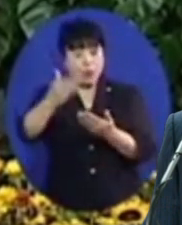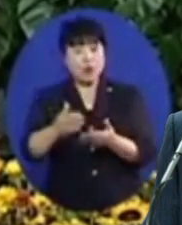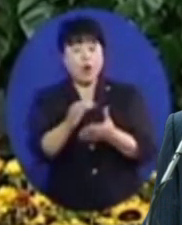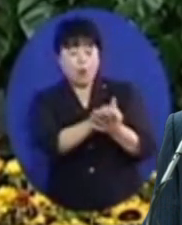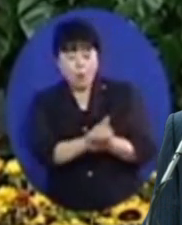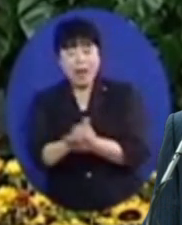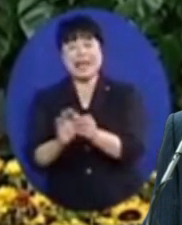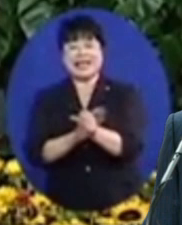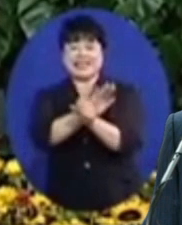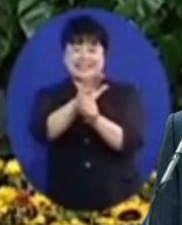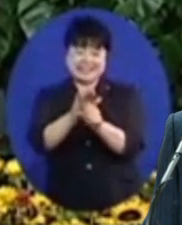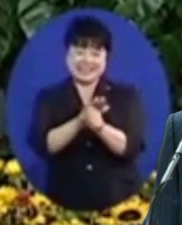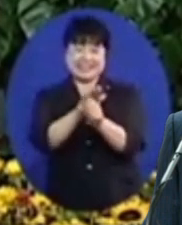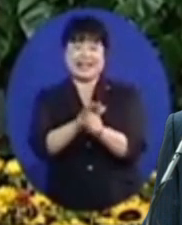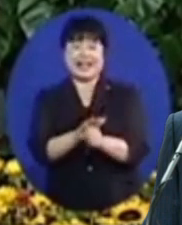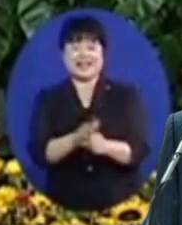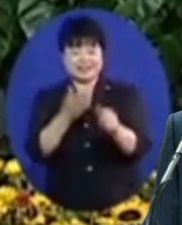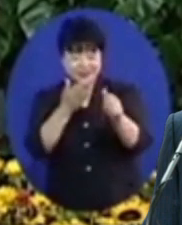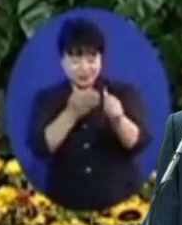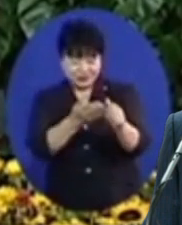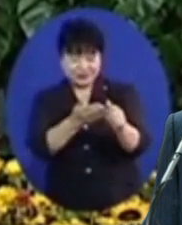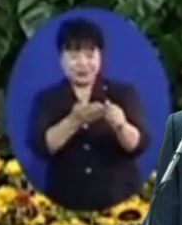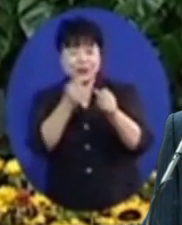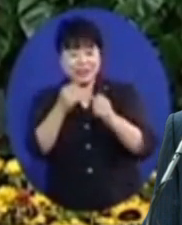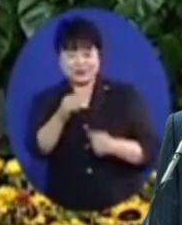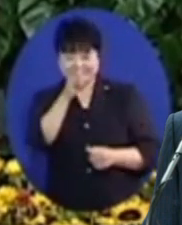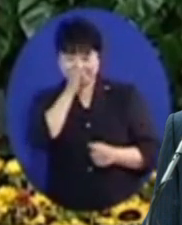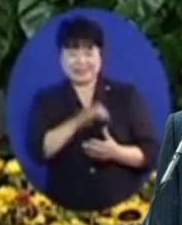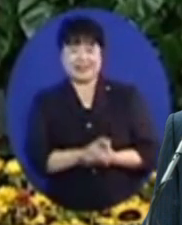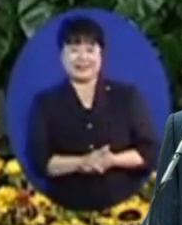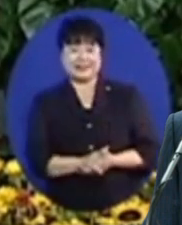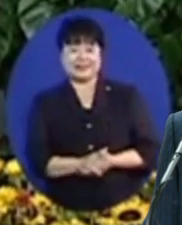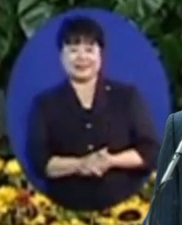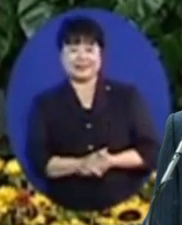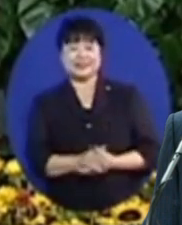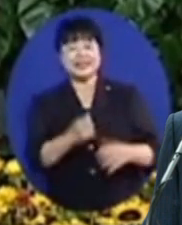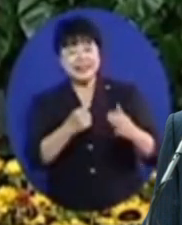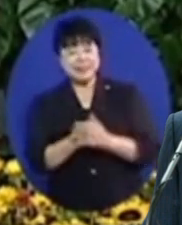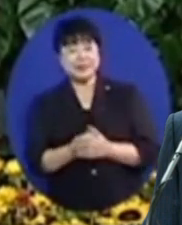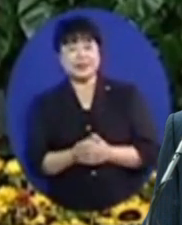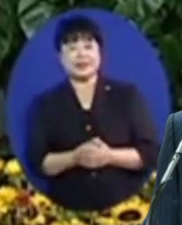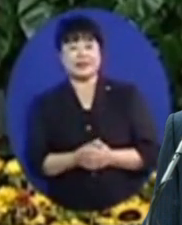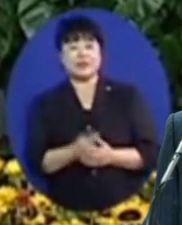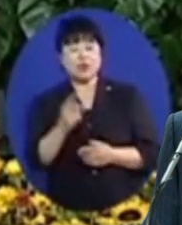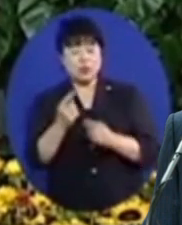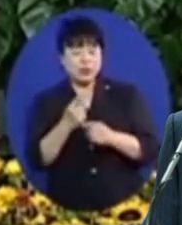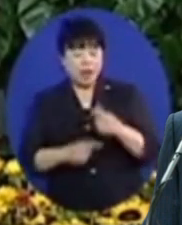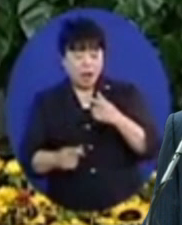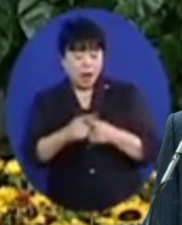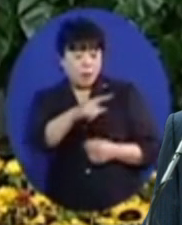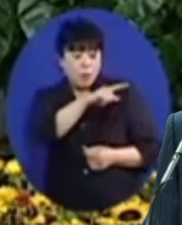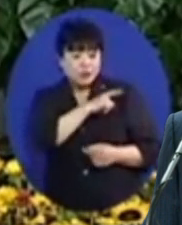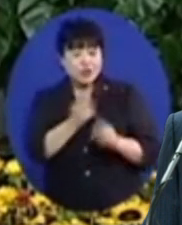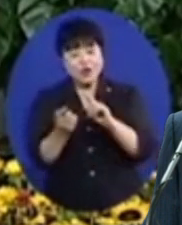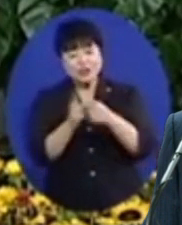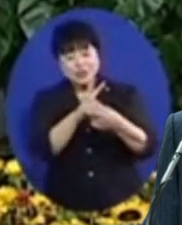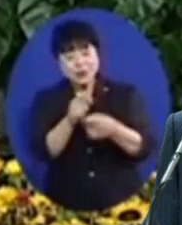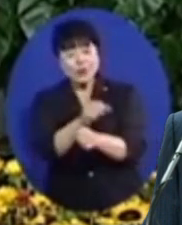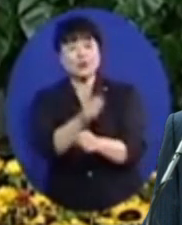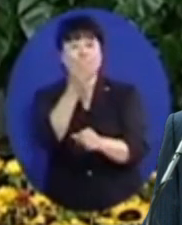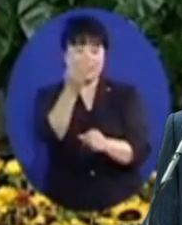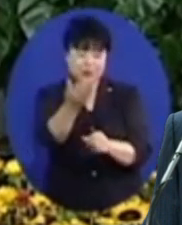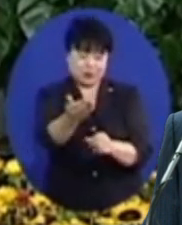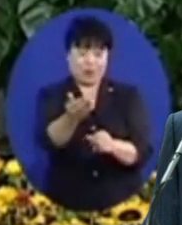화해와 사랑을 가져오시고 계십니다. 그러므로 우리 역시 무엇보다 먼저 서로